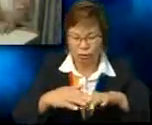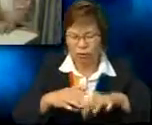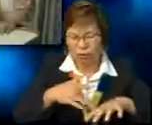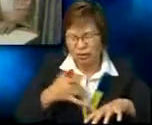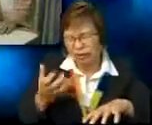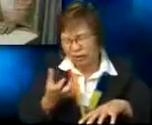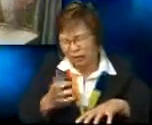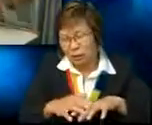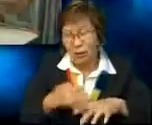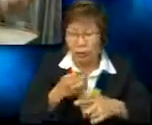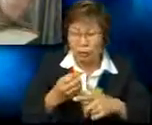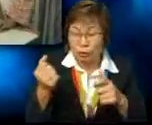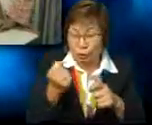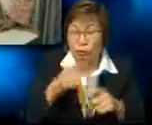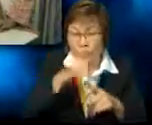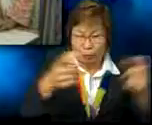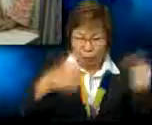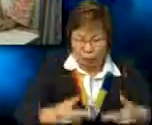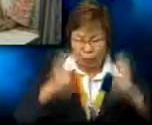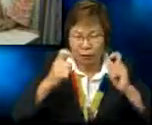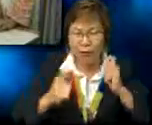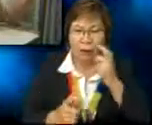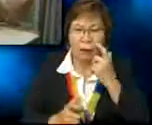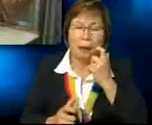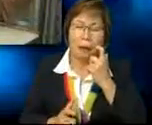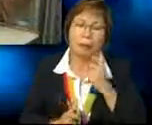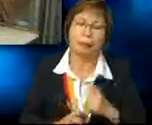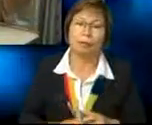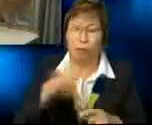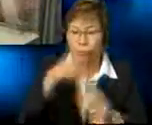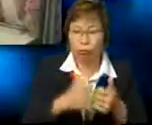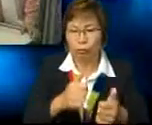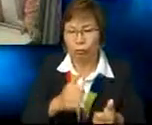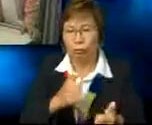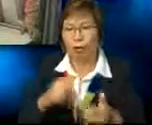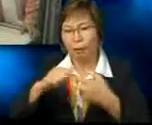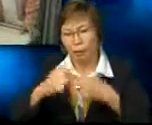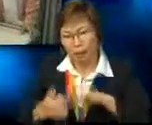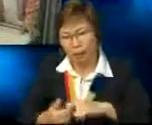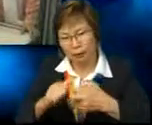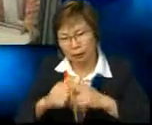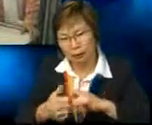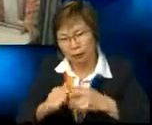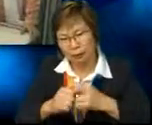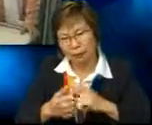sakit daripada biasa, dia mesti datang balik secepat mungkin untuk mengelakkan masalah